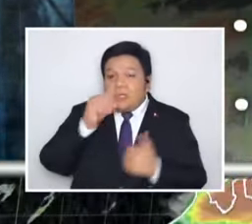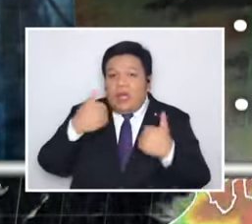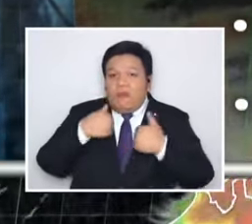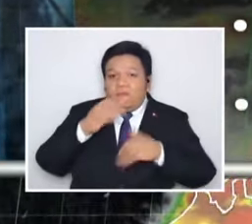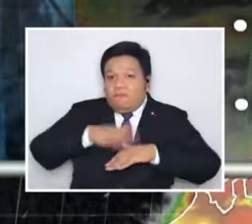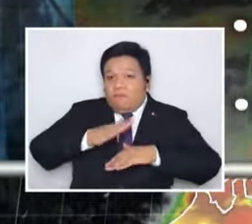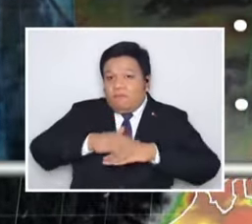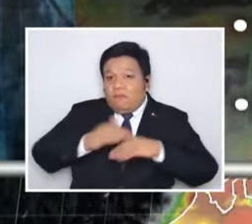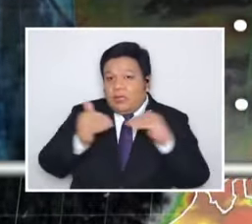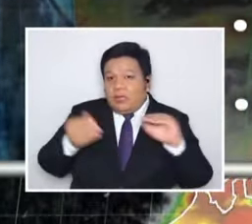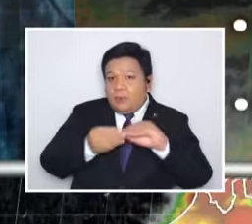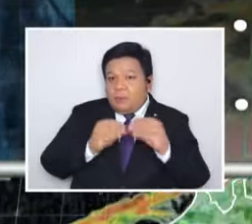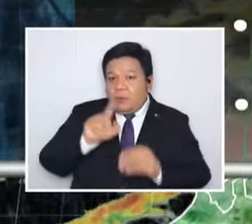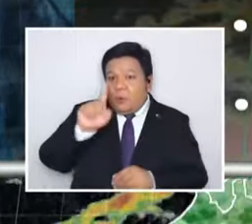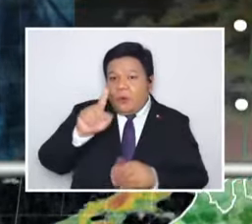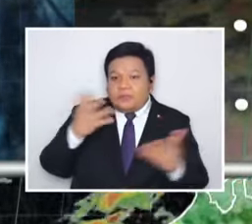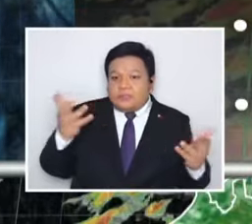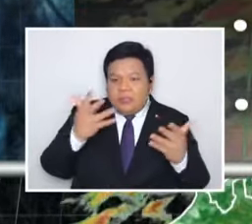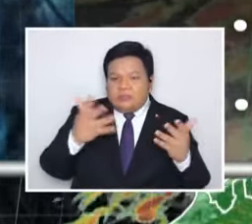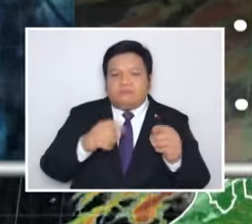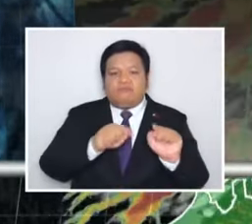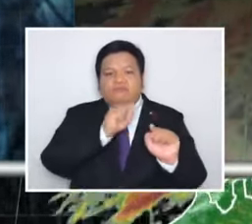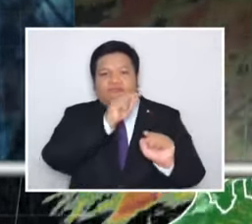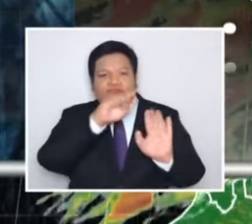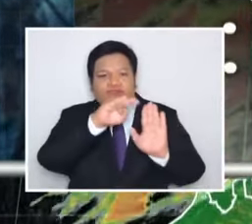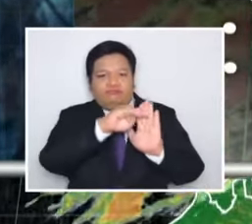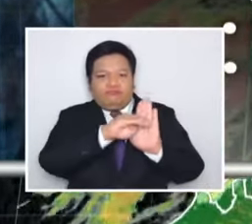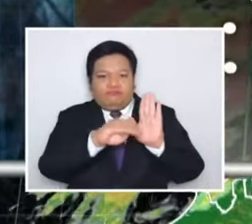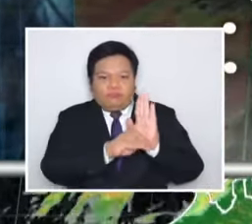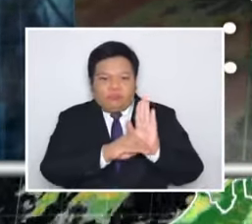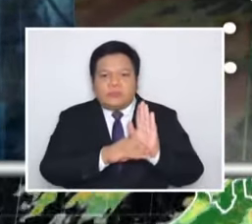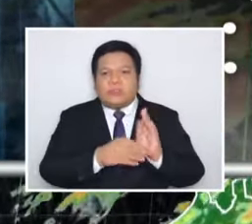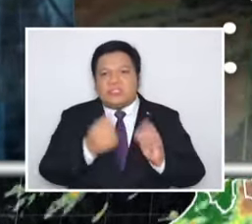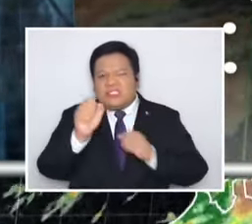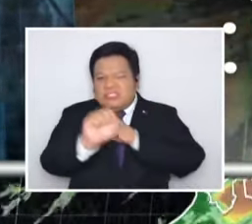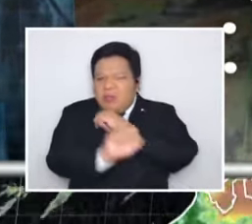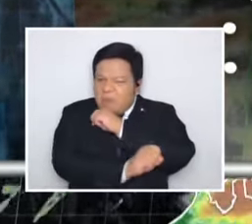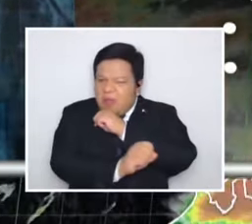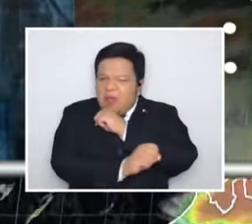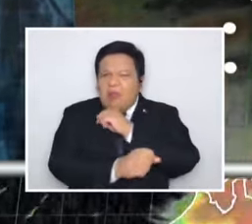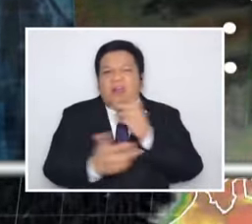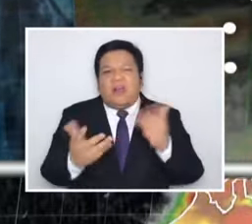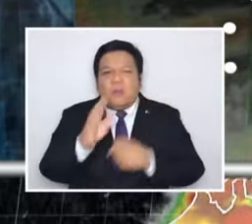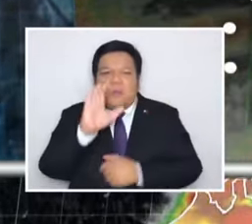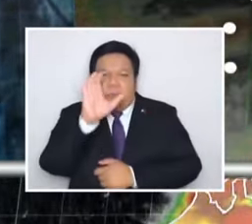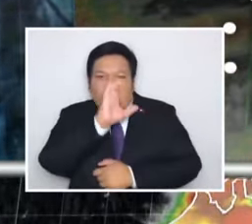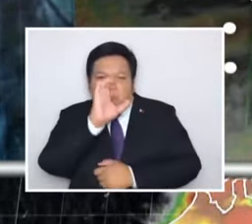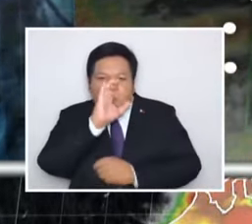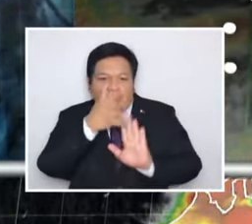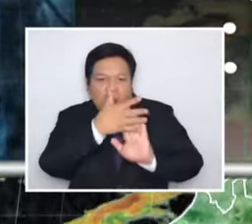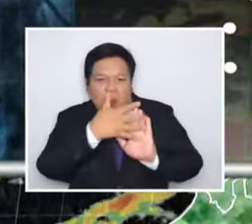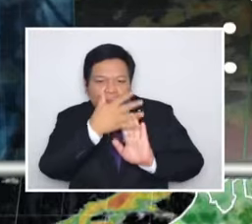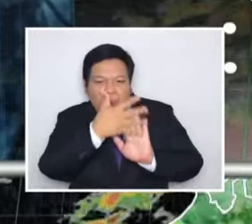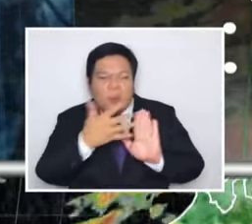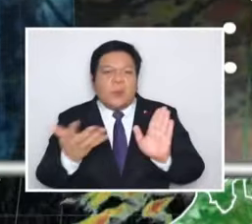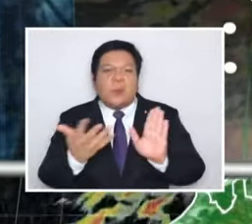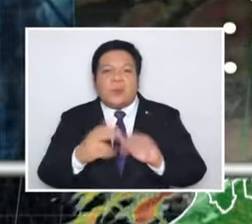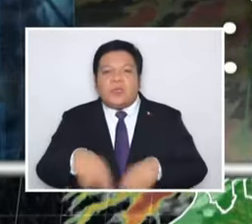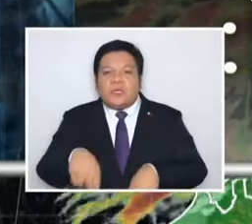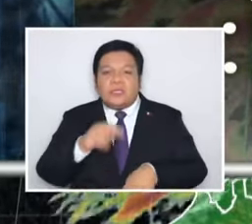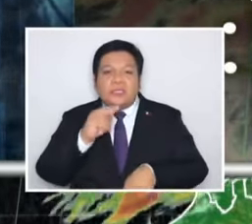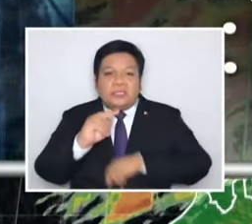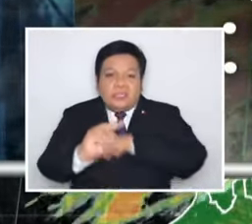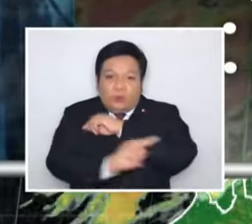northwestern portion ng Samar, Biliran, northwestern portion ng Leyte, Northern Cebu, Northern Negros Occidental, Capiz,